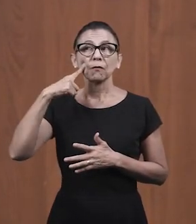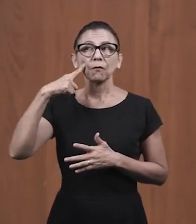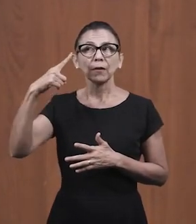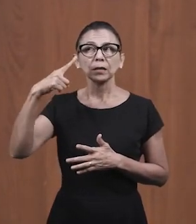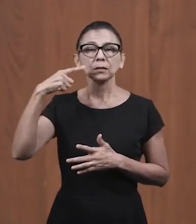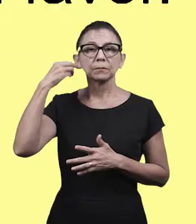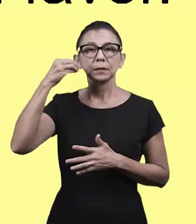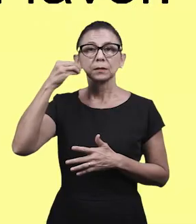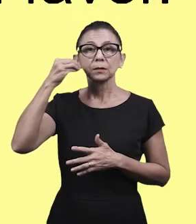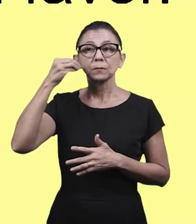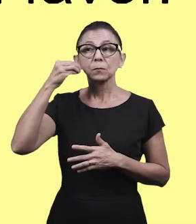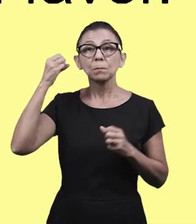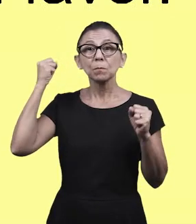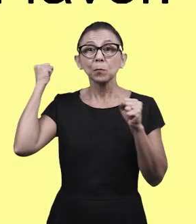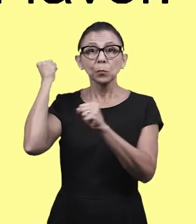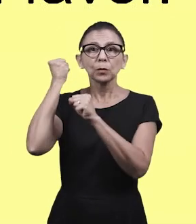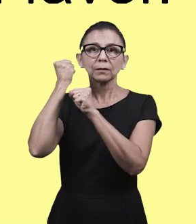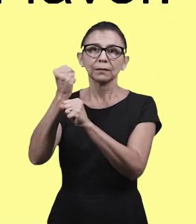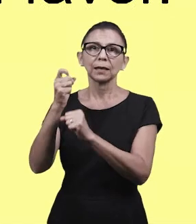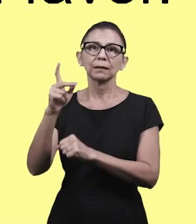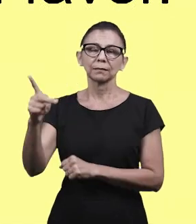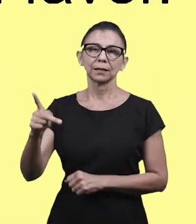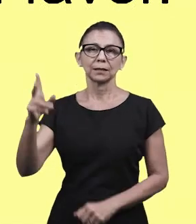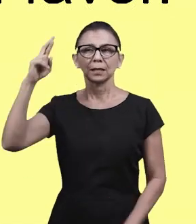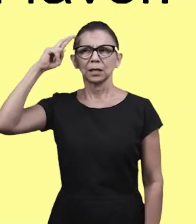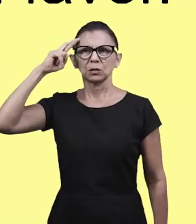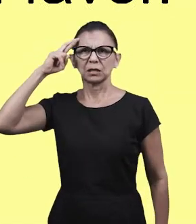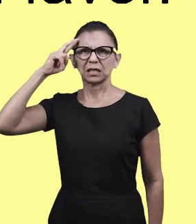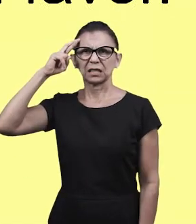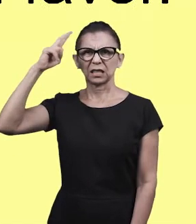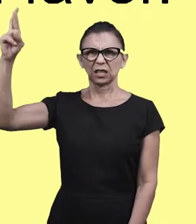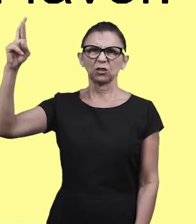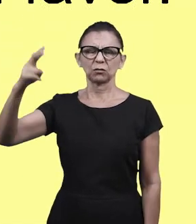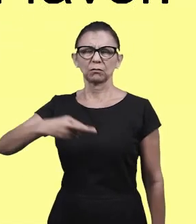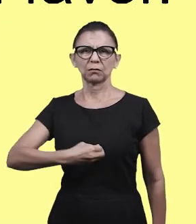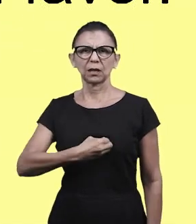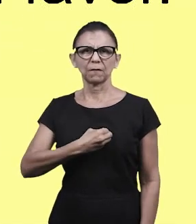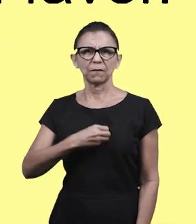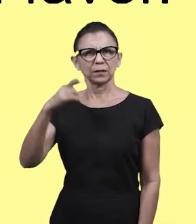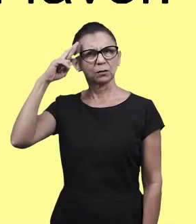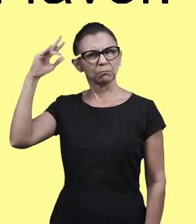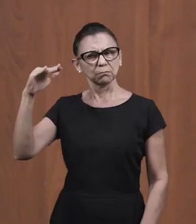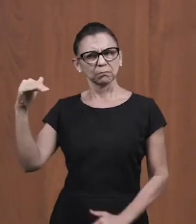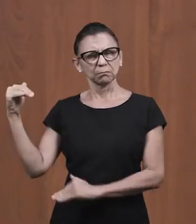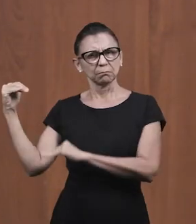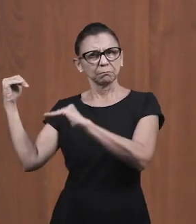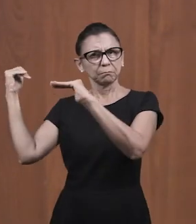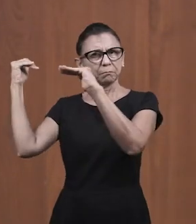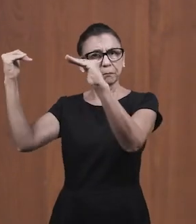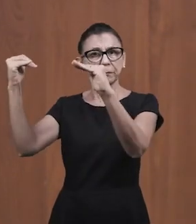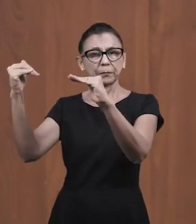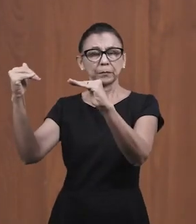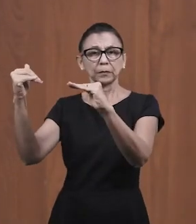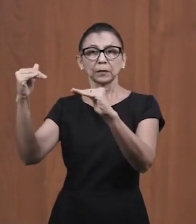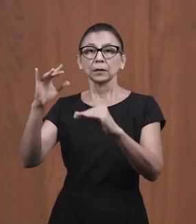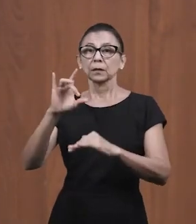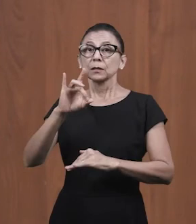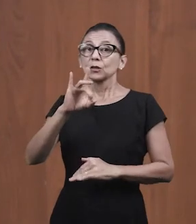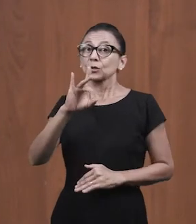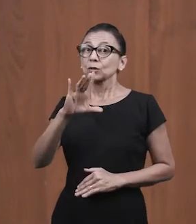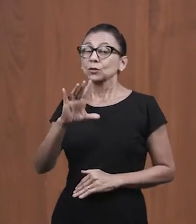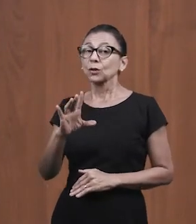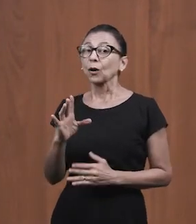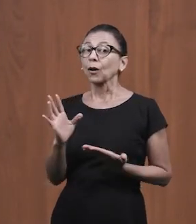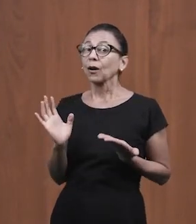son pouvoir. Jésus est le Seigneur de la vie. C'est le roi des rois, le Seigneur des seigneurs. Seulement